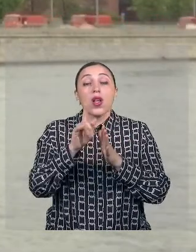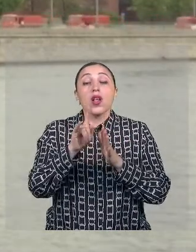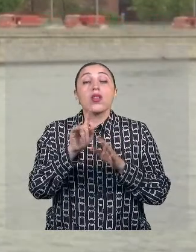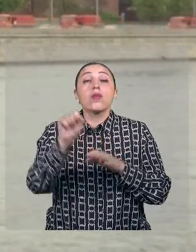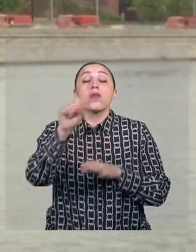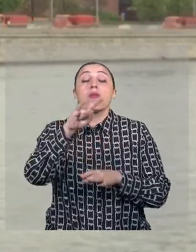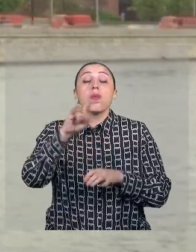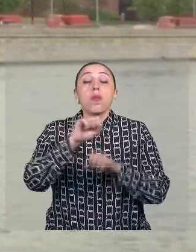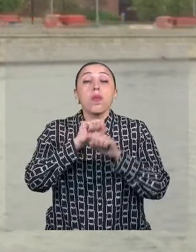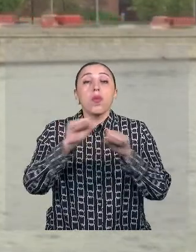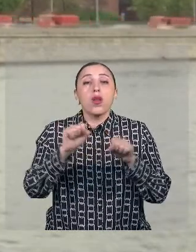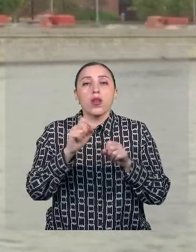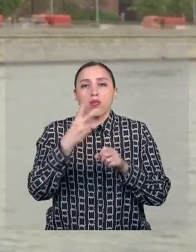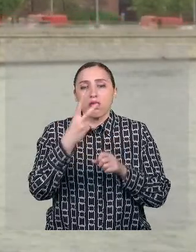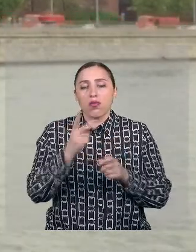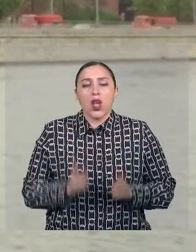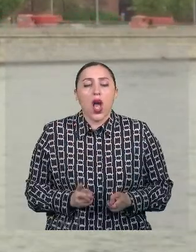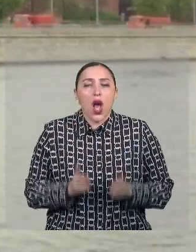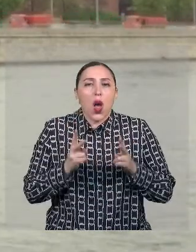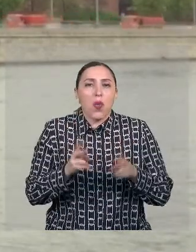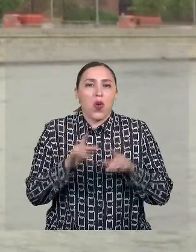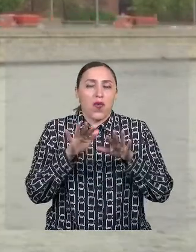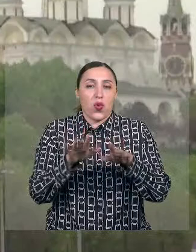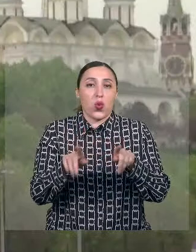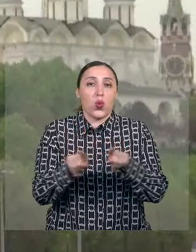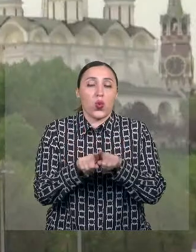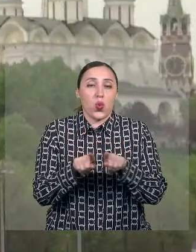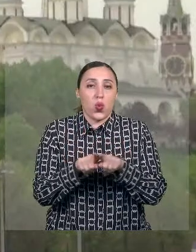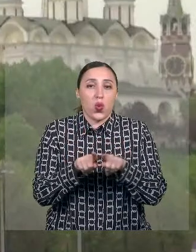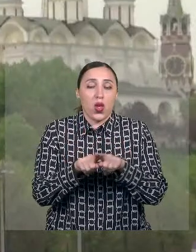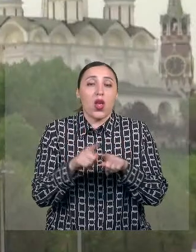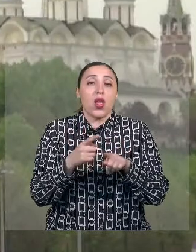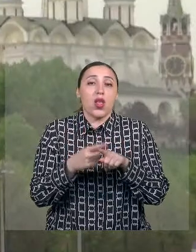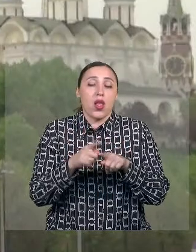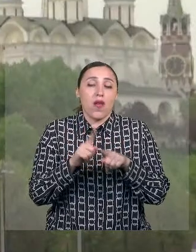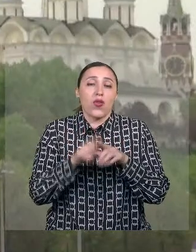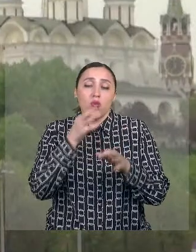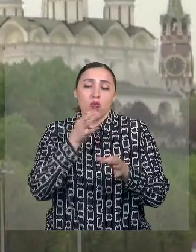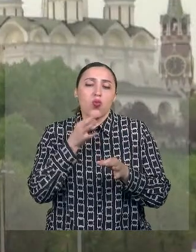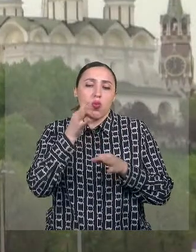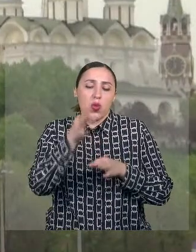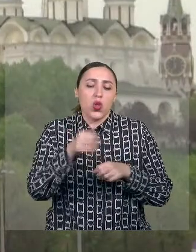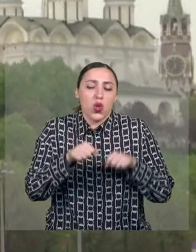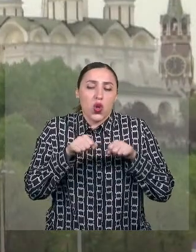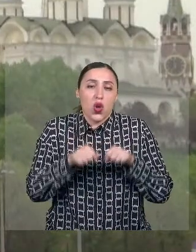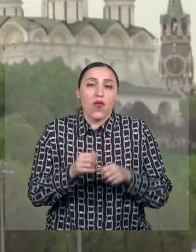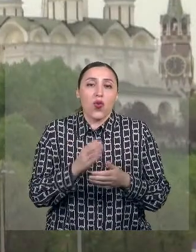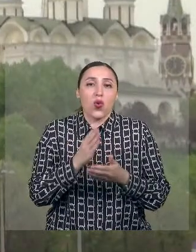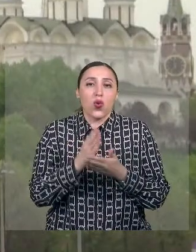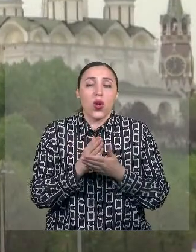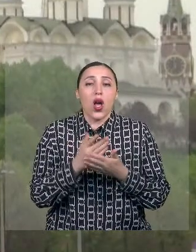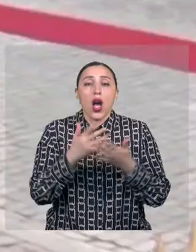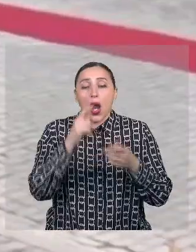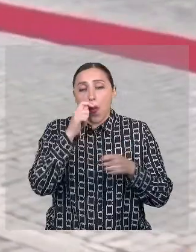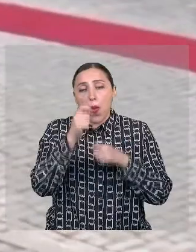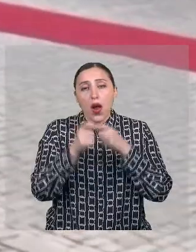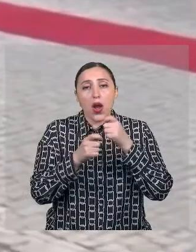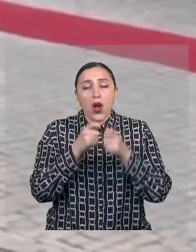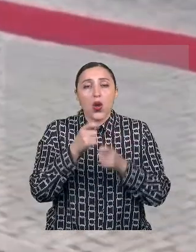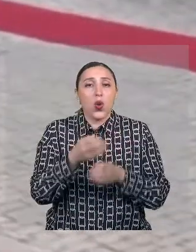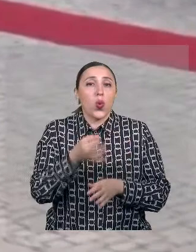համարում է ահաբեկչական գործողություն և իրավունք է վերապահում պատասխան միջոցներ ձեռնարկելու, այլ մանրամասներ դեռ